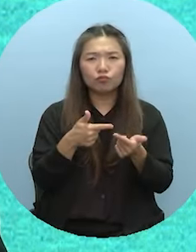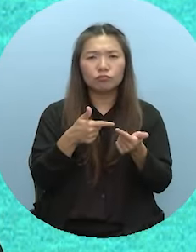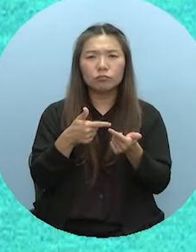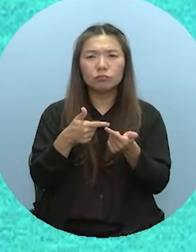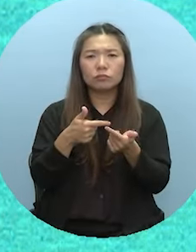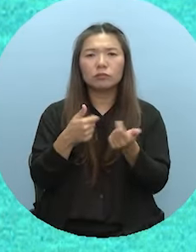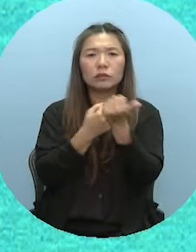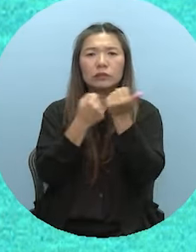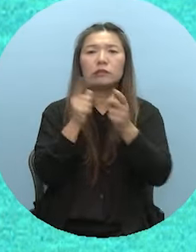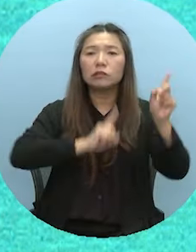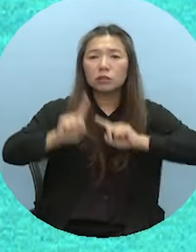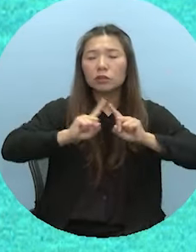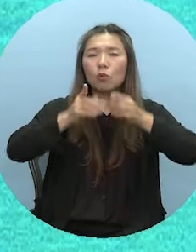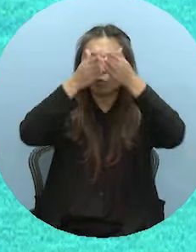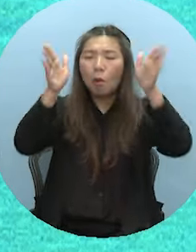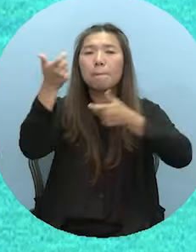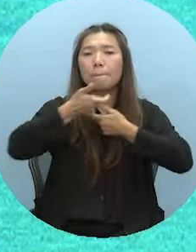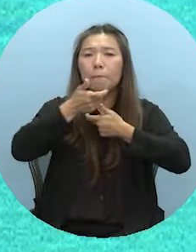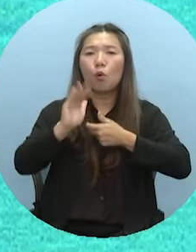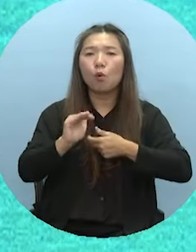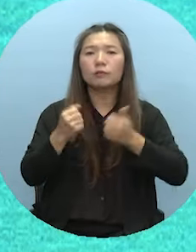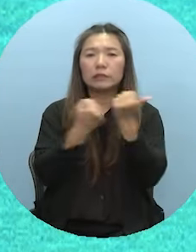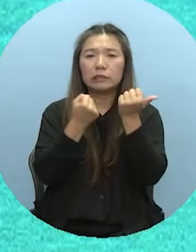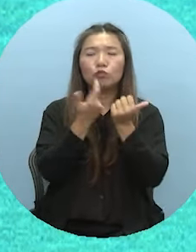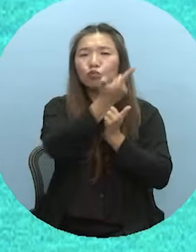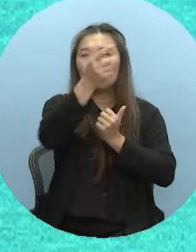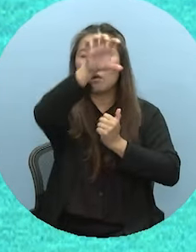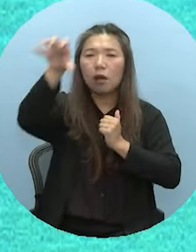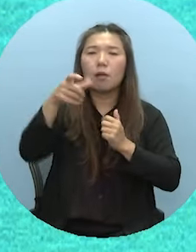由同埋開放嘅貿易，支持多邊貿易。